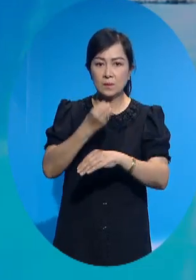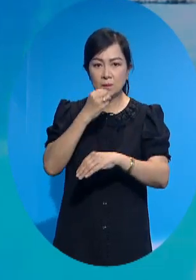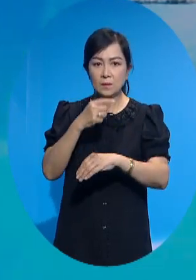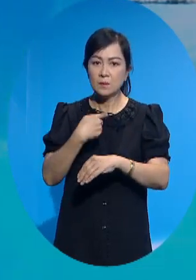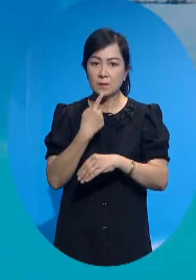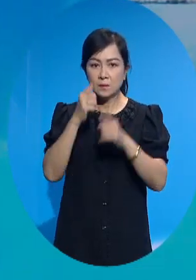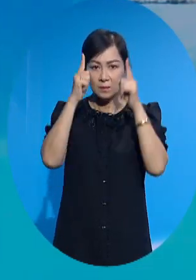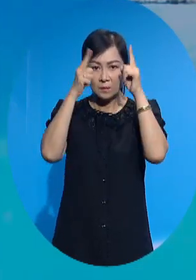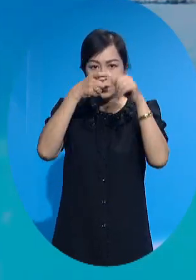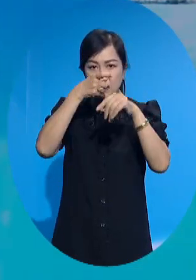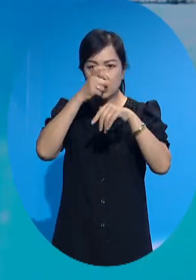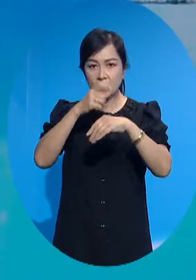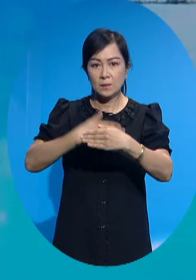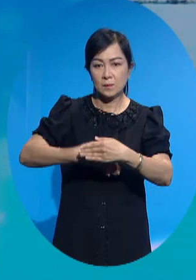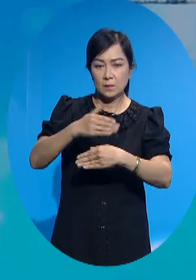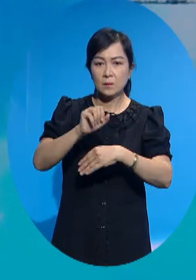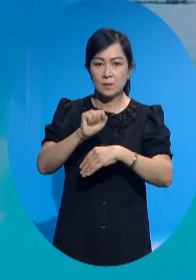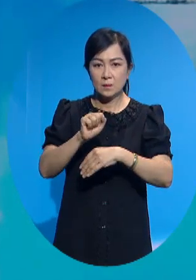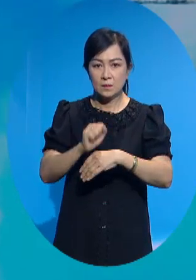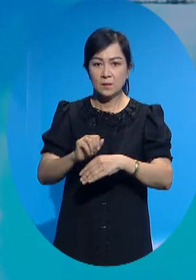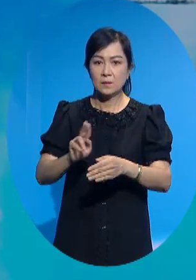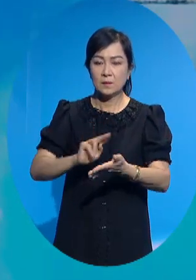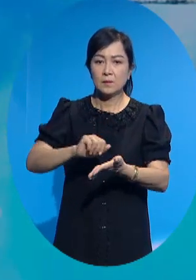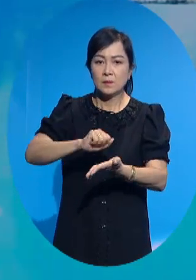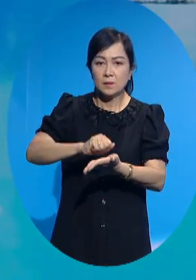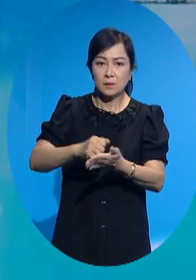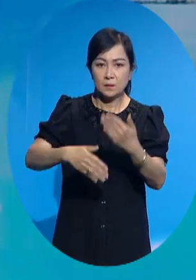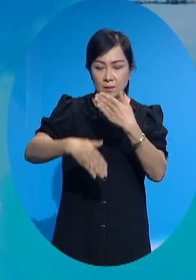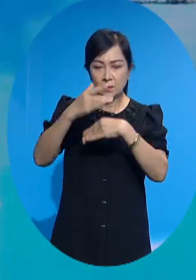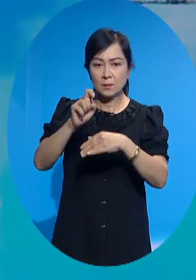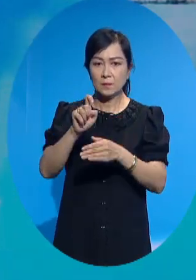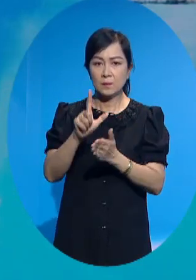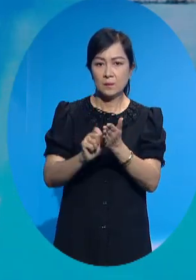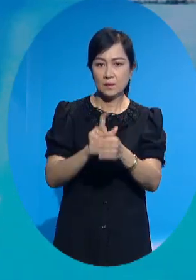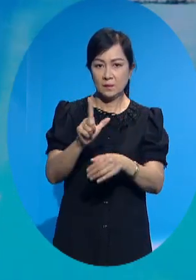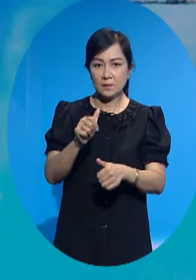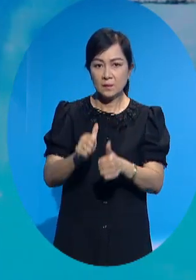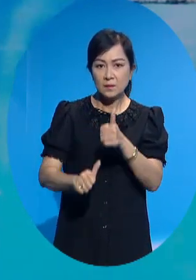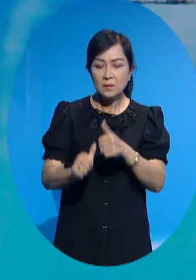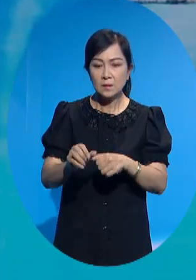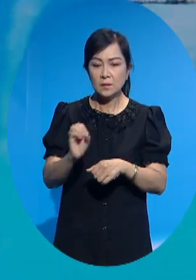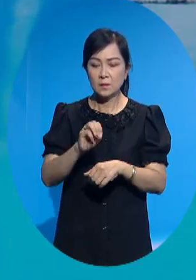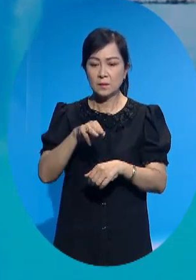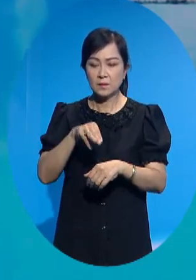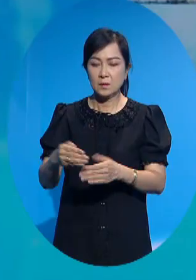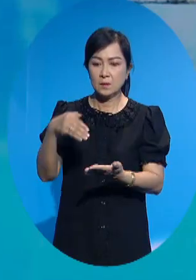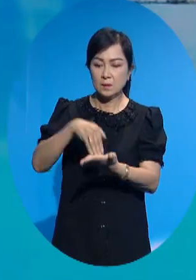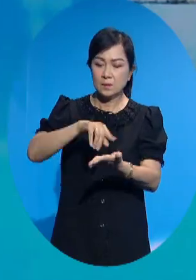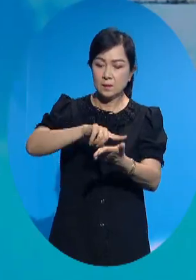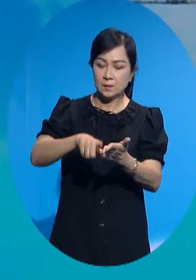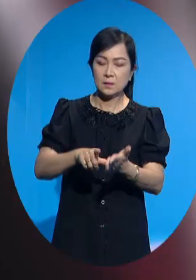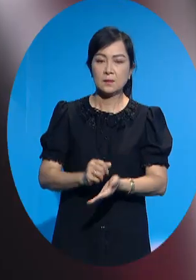tuyên bố trên được nhà lãnh đạo Nga đưa ra trong bối cảnh thỏa thuận này sẽ hết hiệu lực vào ngày mai ngày 17 tháng 7 nếu không được Matxcơva dài